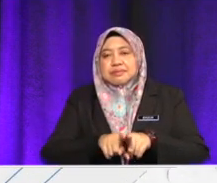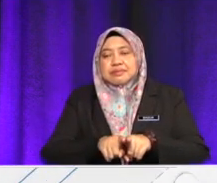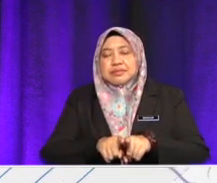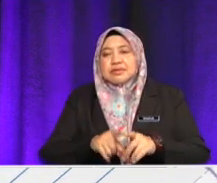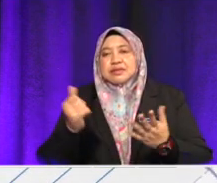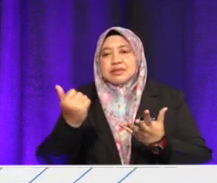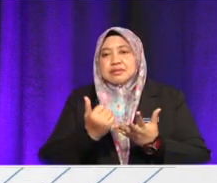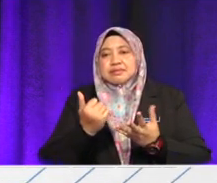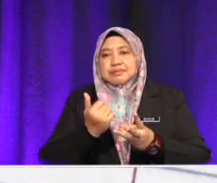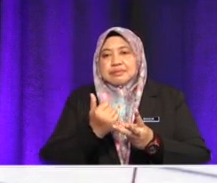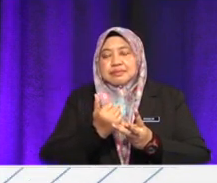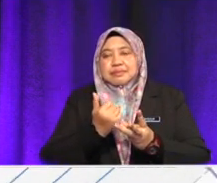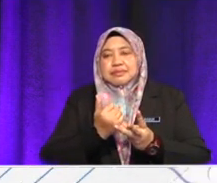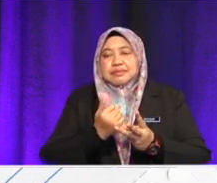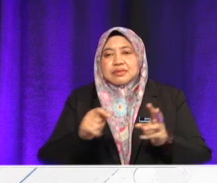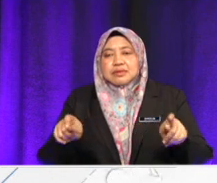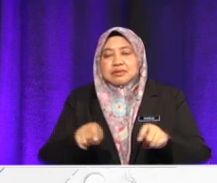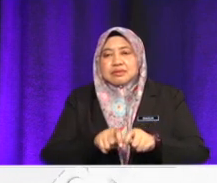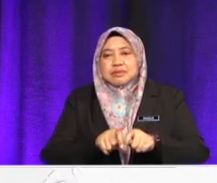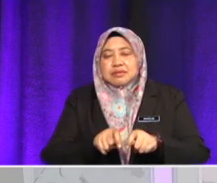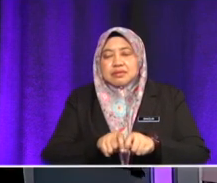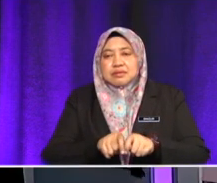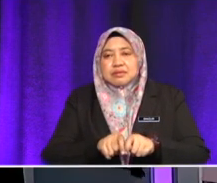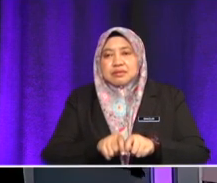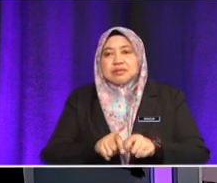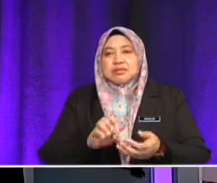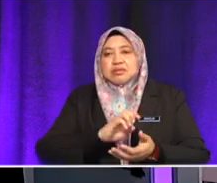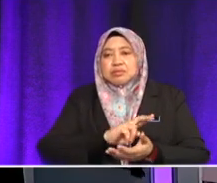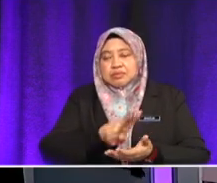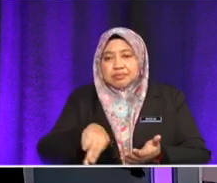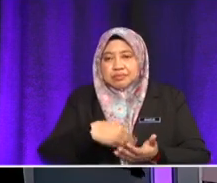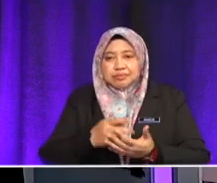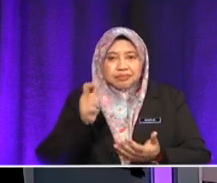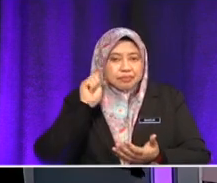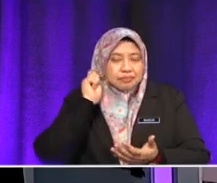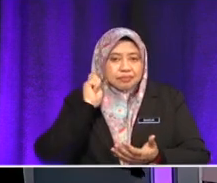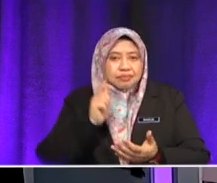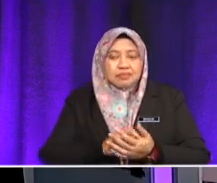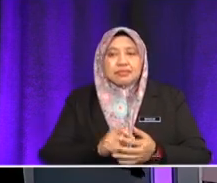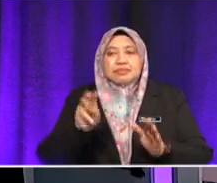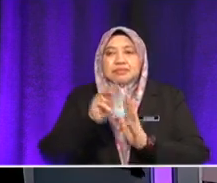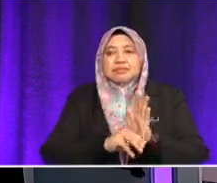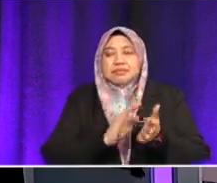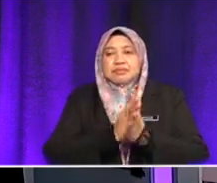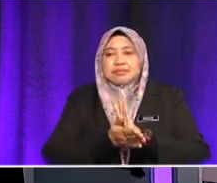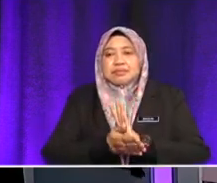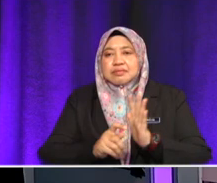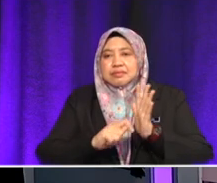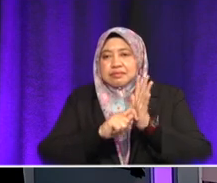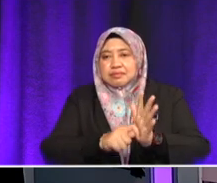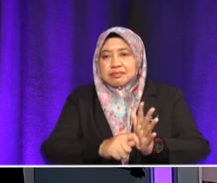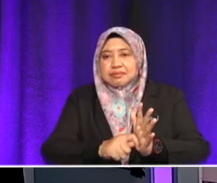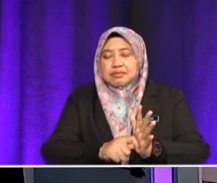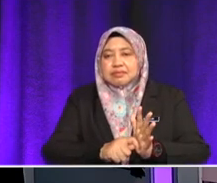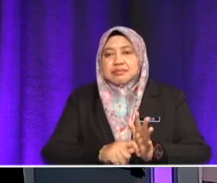tahap penguasaan 6 seperti umum tadi yaitu menjadi teladan